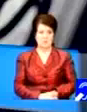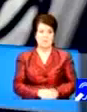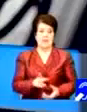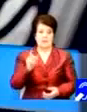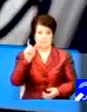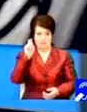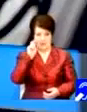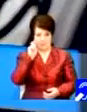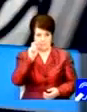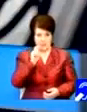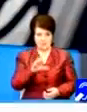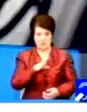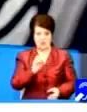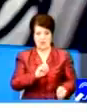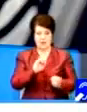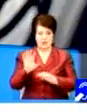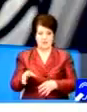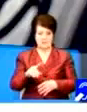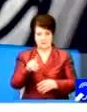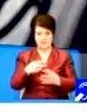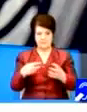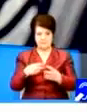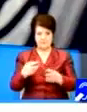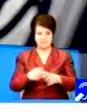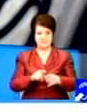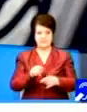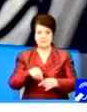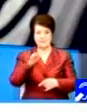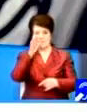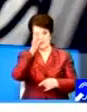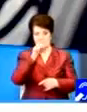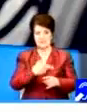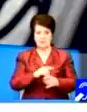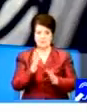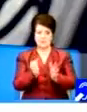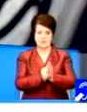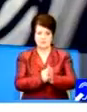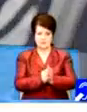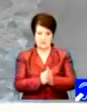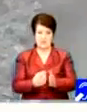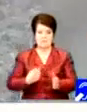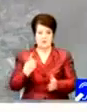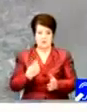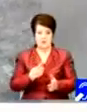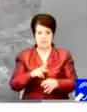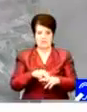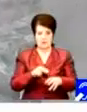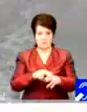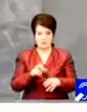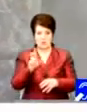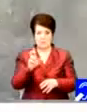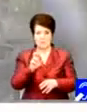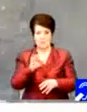Bărbatul care lăsa cauciucuri uzate în parcul de pe strada Ion Luca Caragiale din Chișinău a fost identificat. Inspectoratul de Poliție a sectorului Buiucani